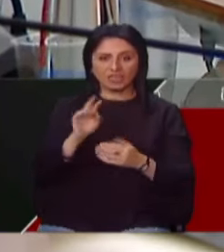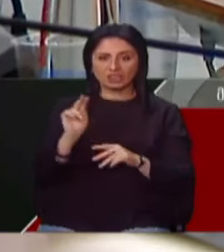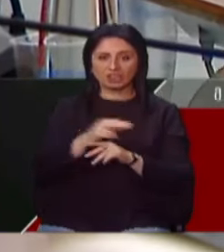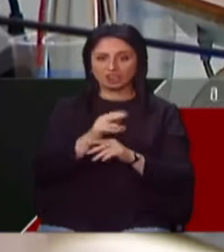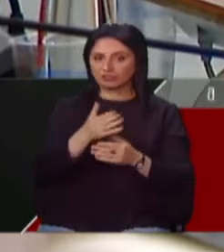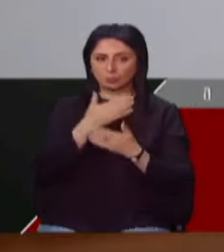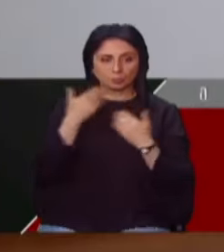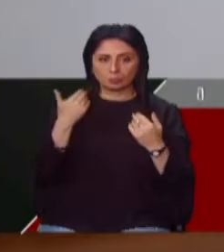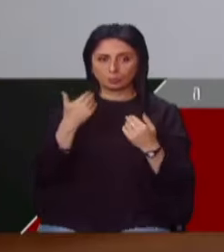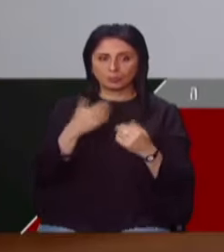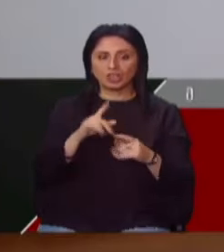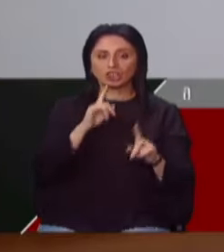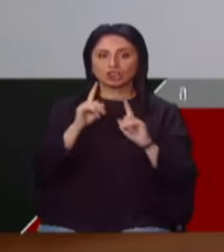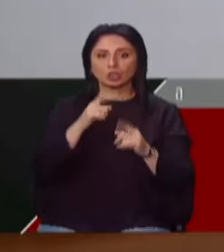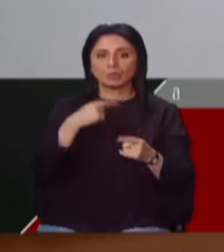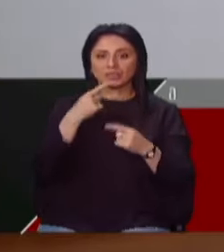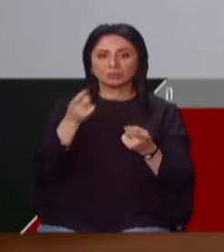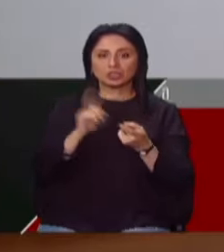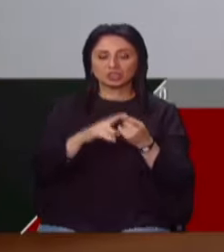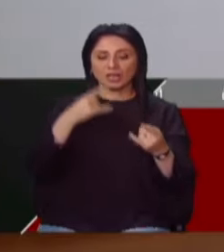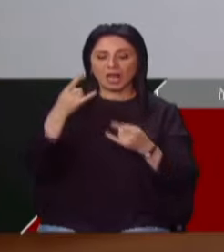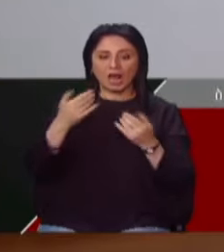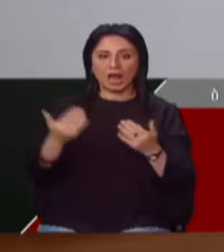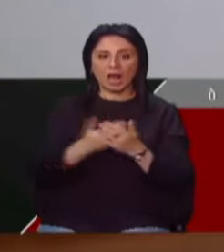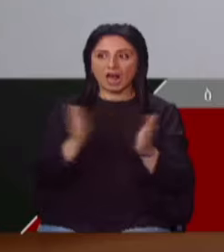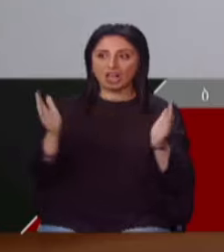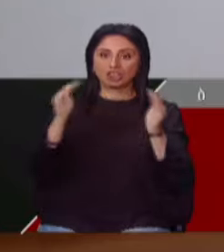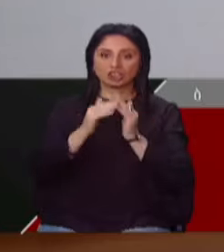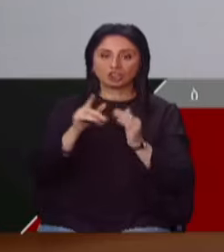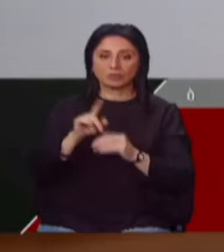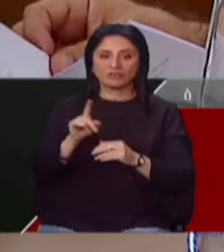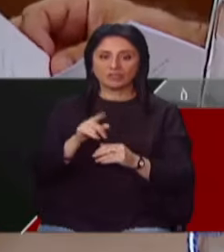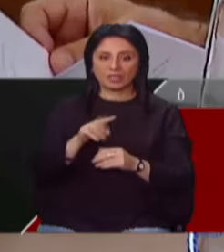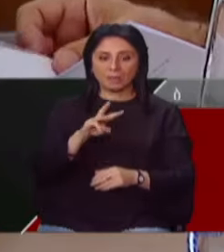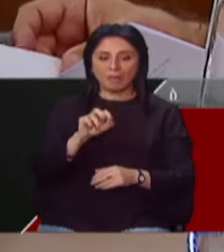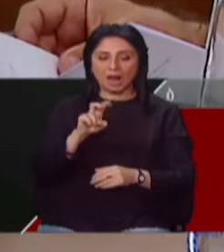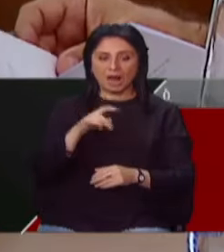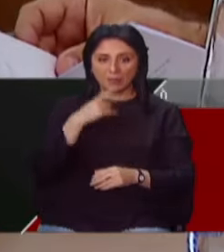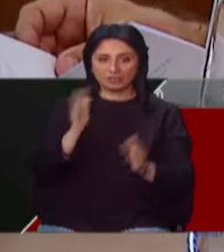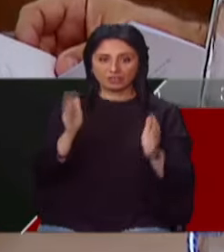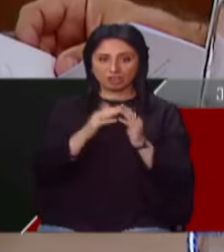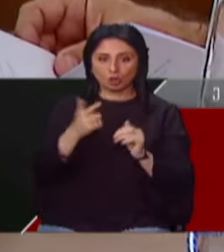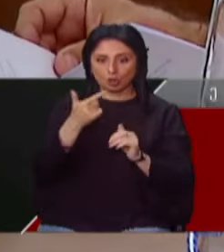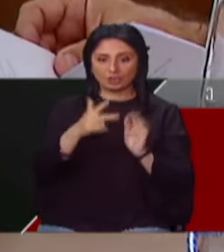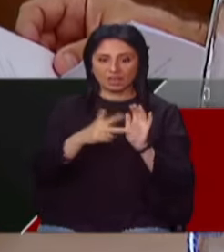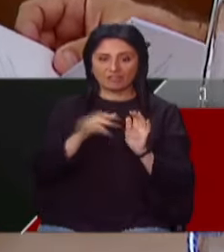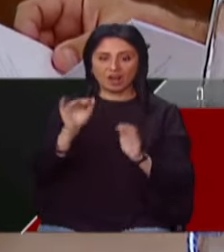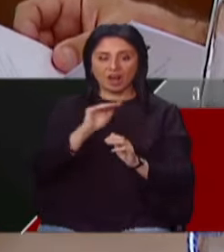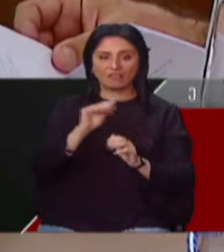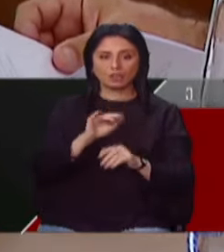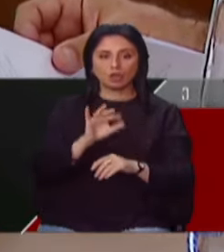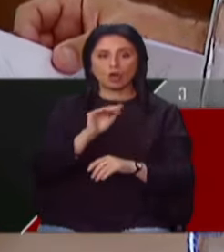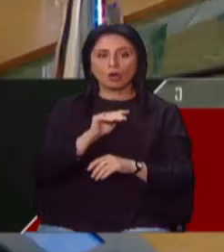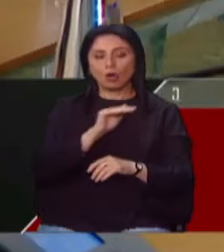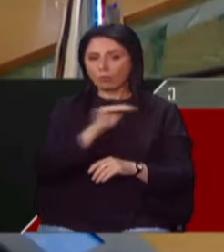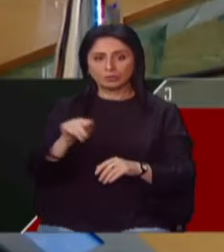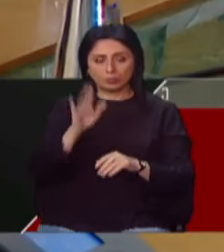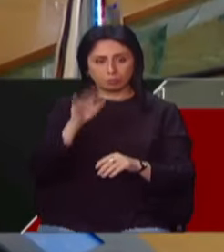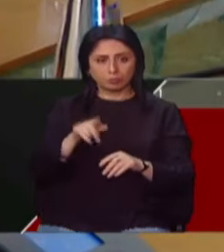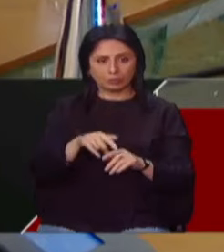შენიშვნა არ გამოთქმულა. სხდომაზე საუბარი შეეხო მაუწყებლის ახალ შენობასაც. ვასილ მაღლაფერიძის თქმით, მშენებლობა 28 აგვისტოს ოფიციალურად დასრულდება.